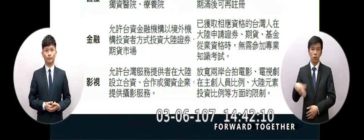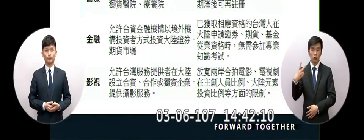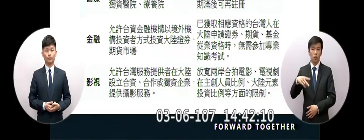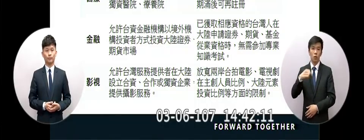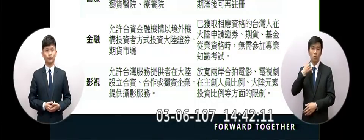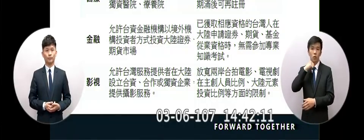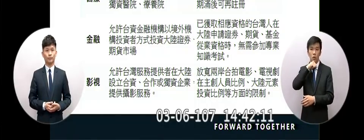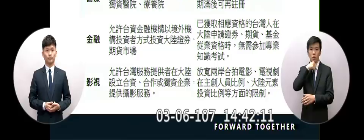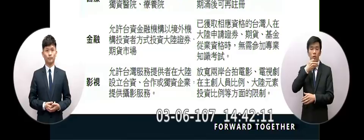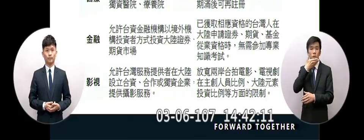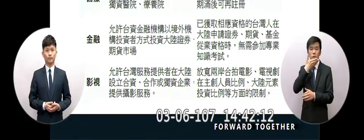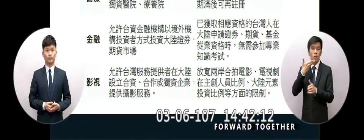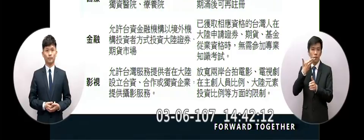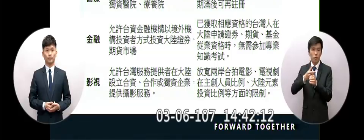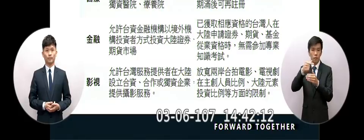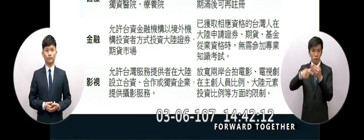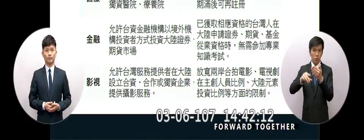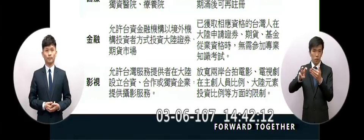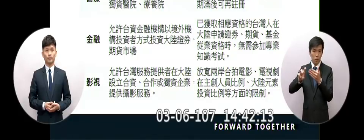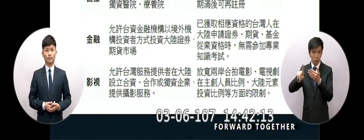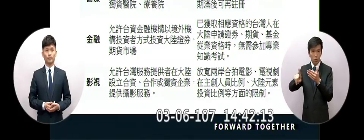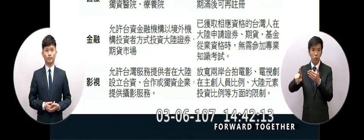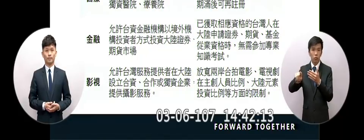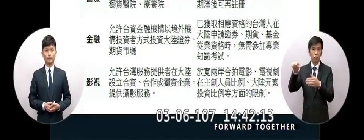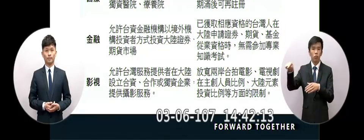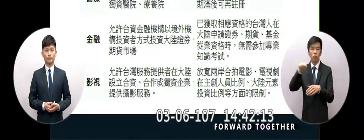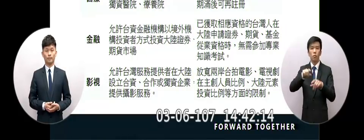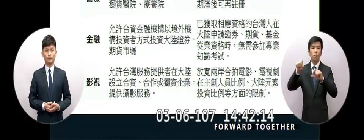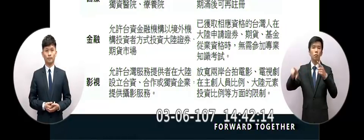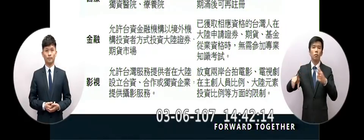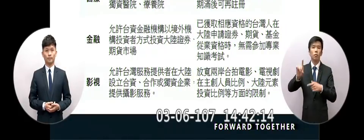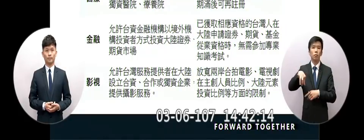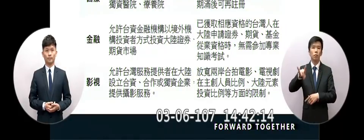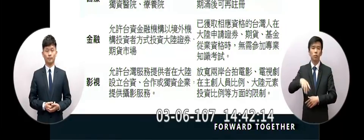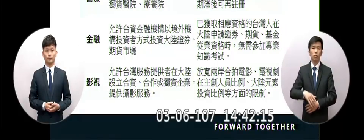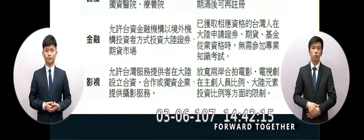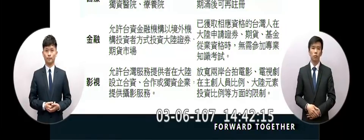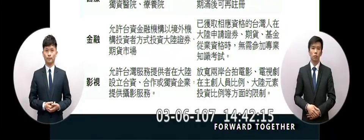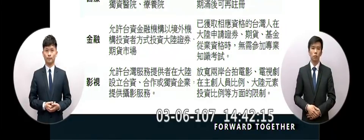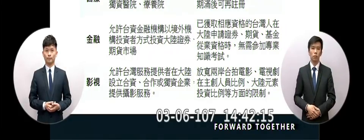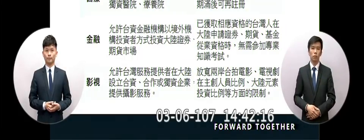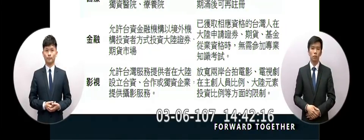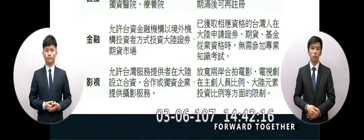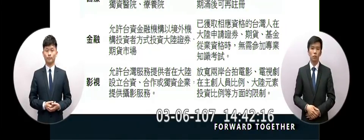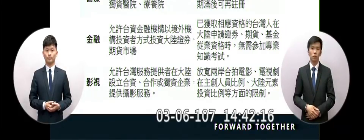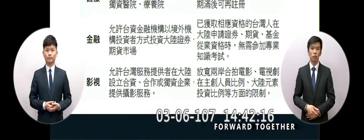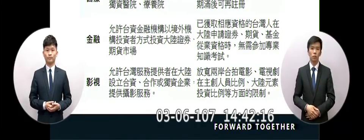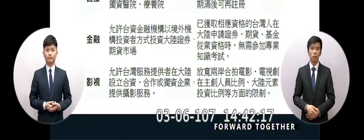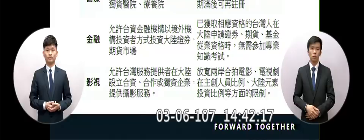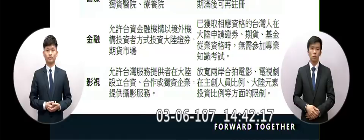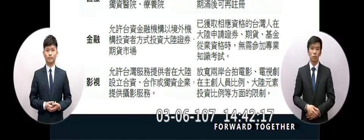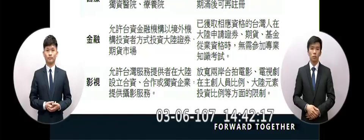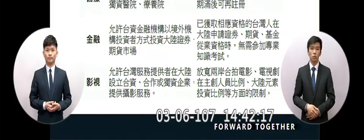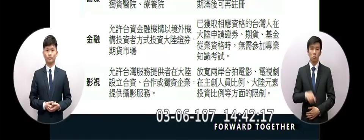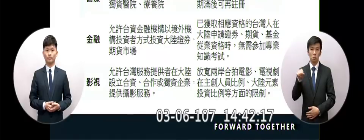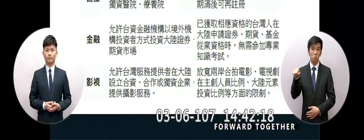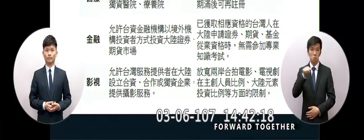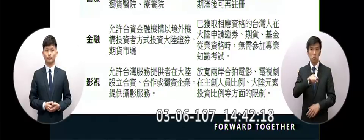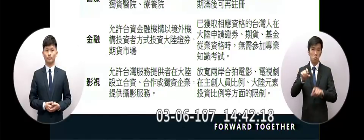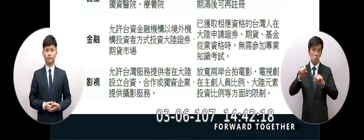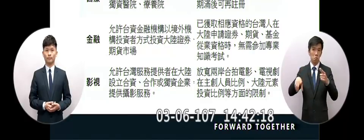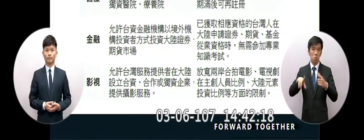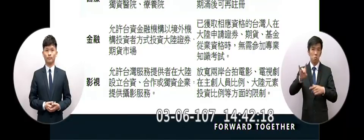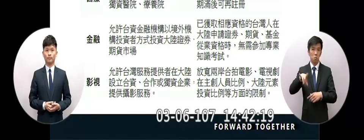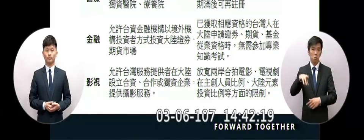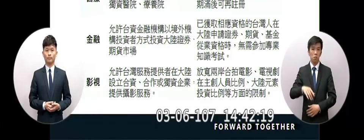这两者最大的差别在哪里？这个两个做法最大的差别在哪里？服务贸